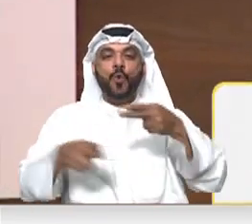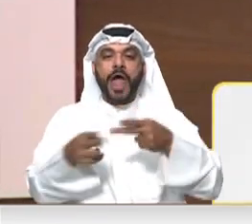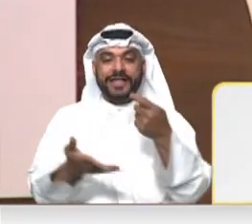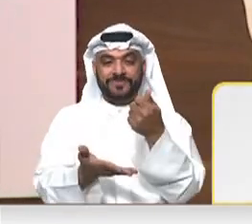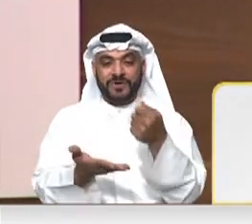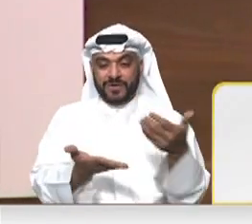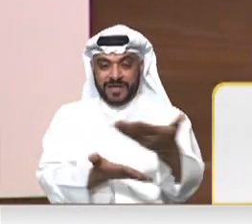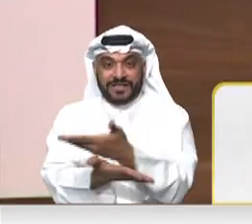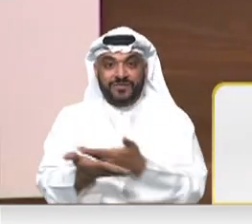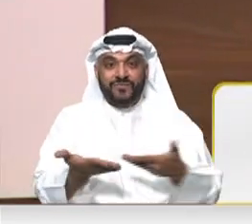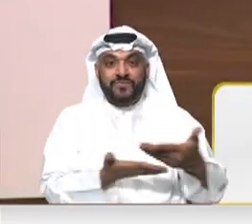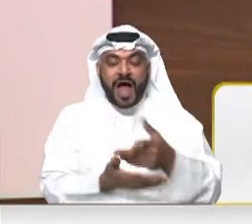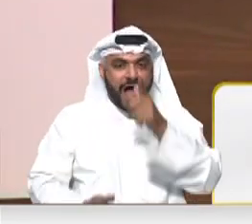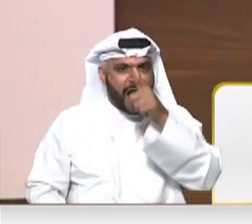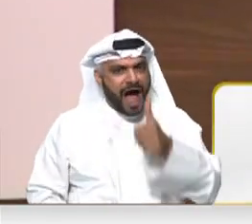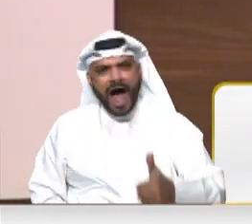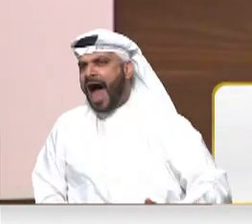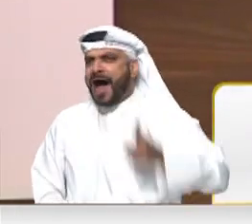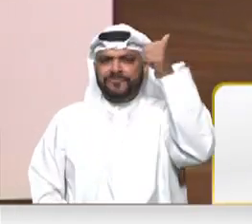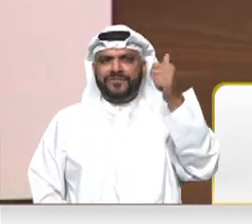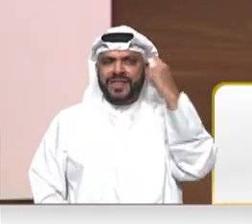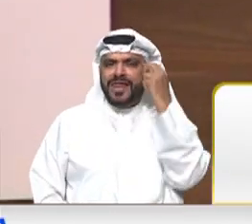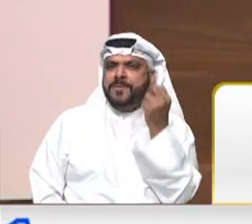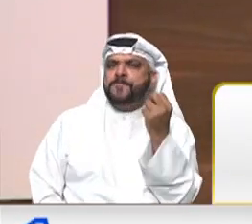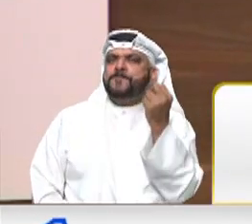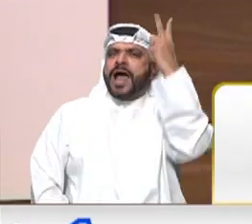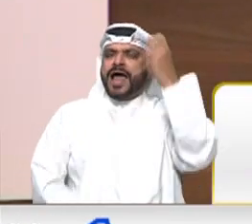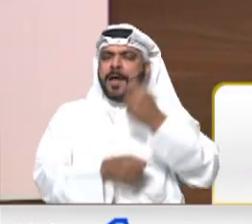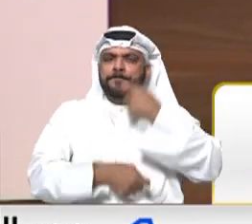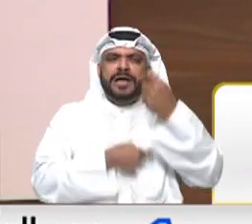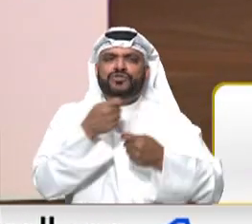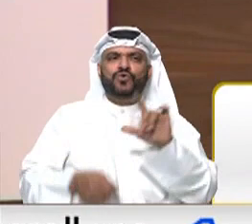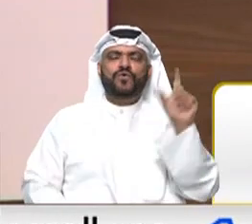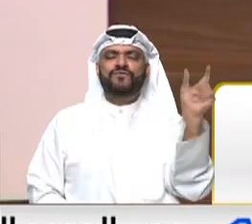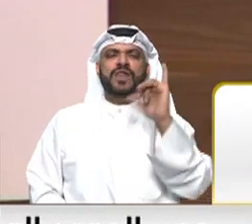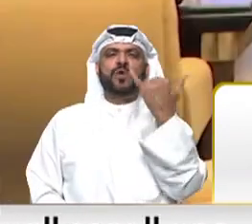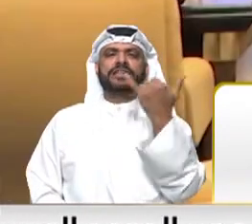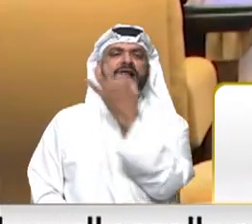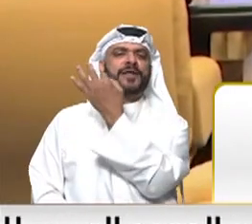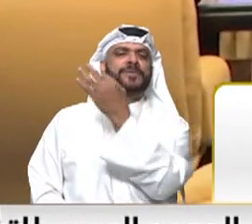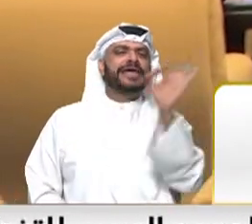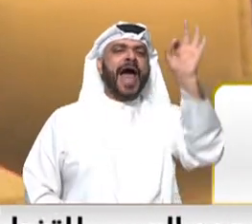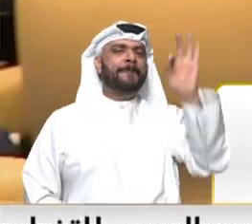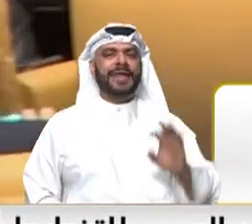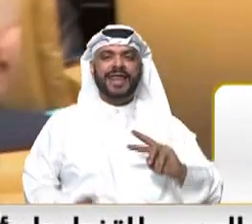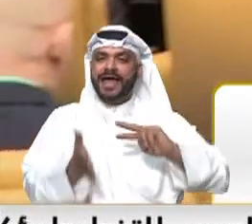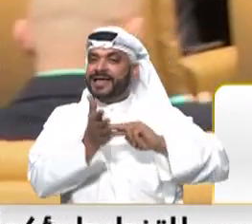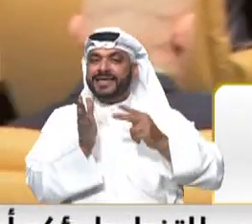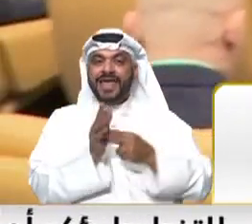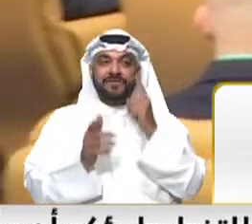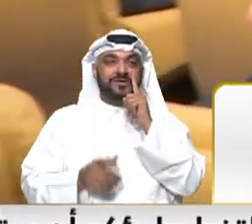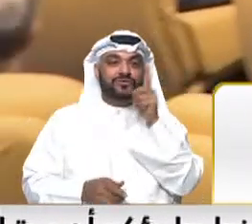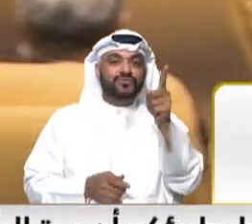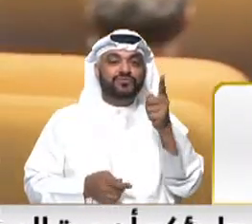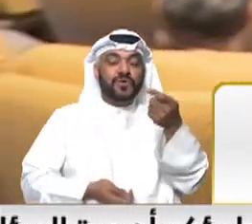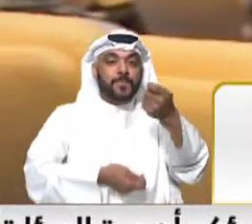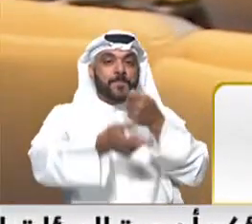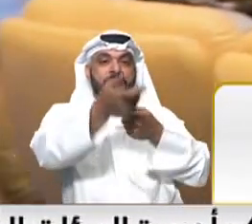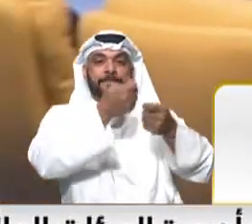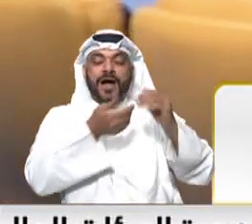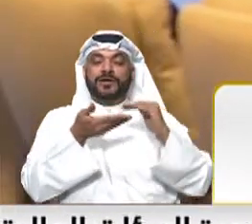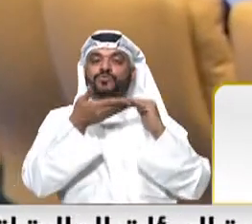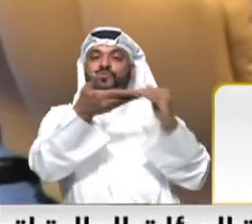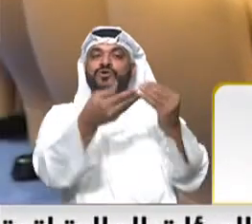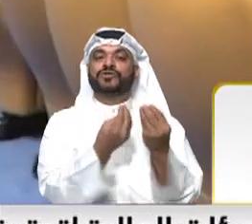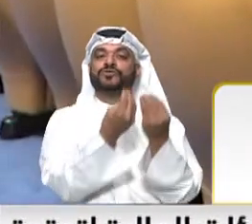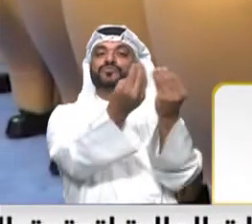عبد اللطيف الحمد لأفضل مشروع تنموي في العالم العربي، وذلك عن مشروع محطة معالجة مصرف بحر البقر